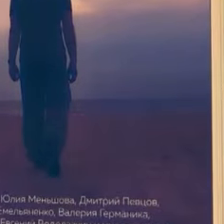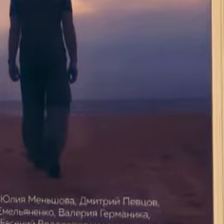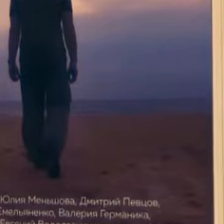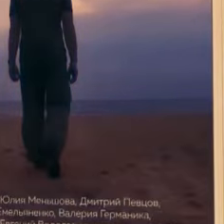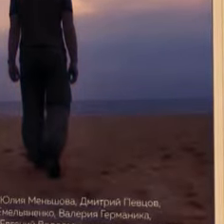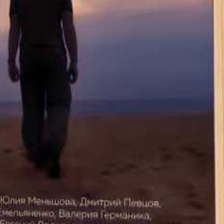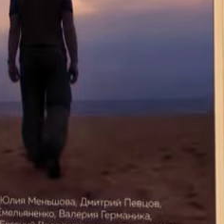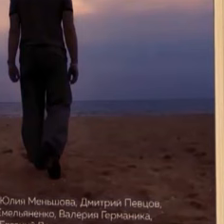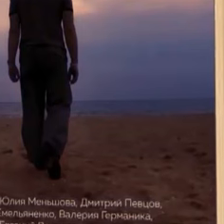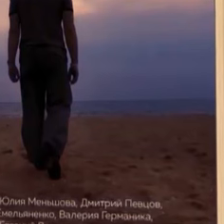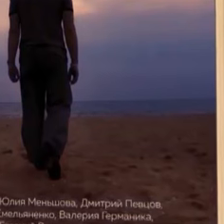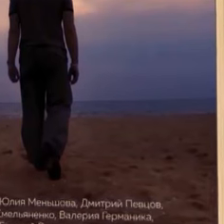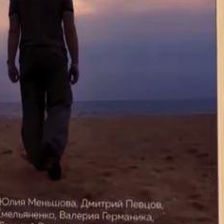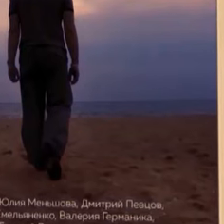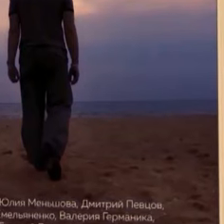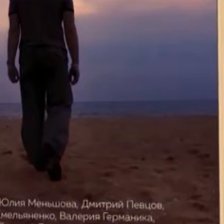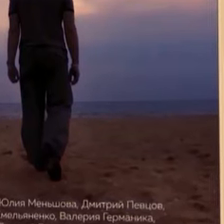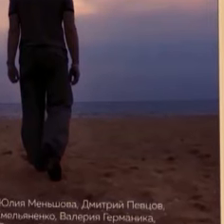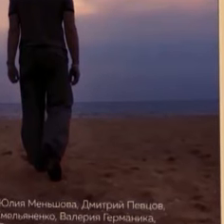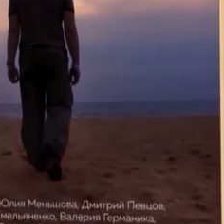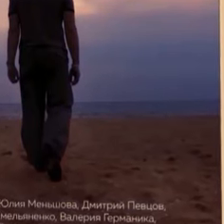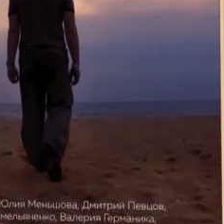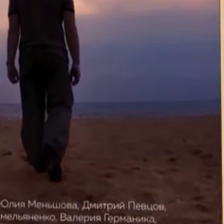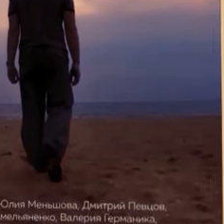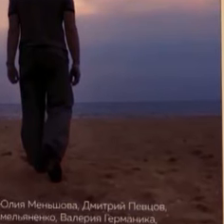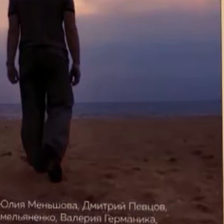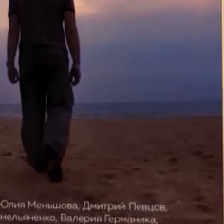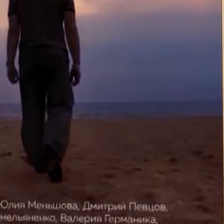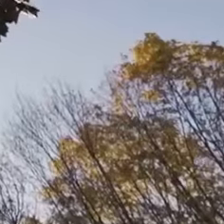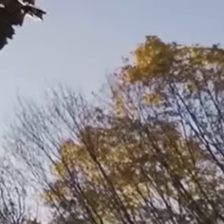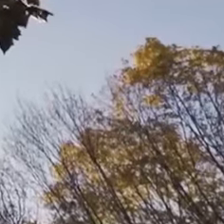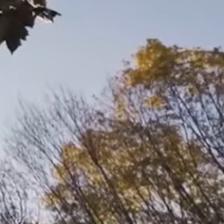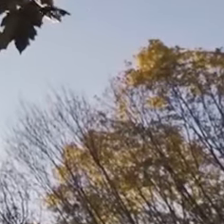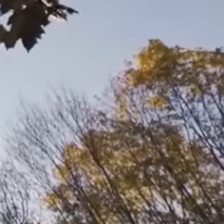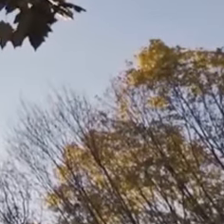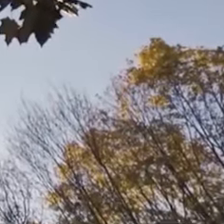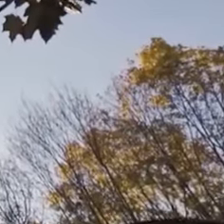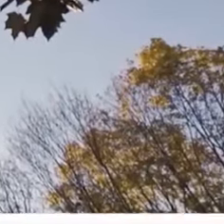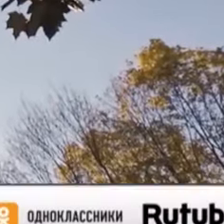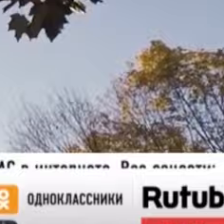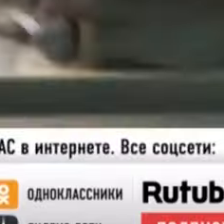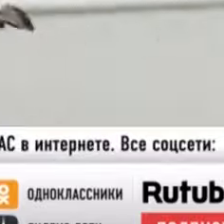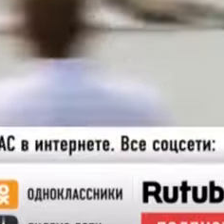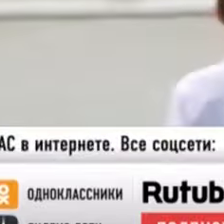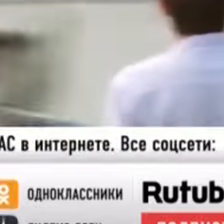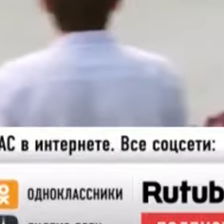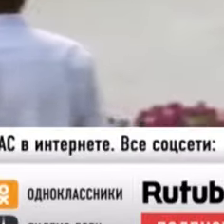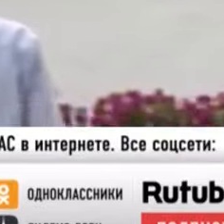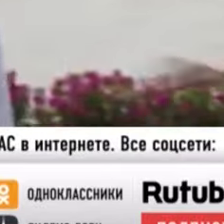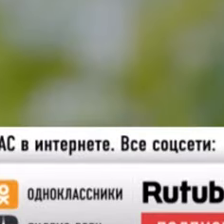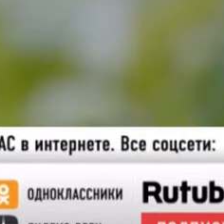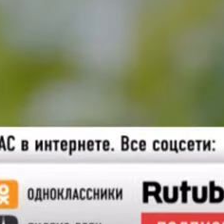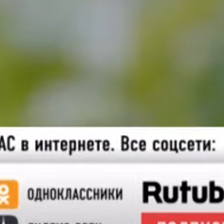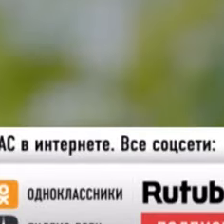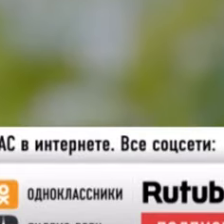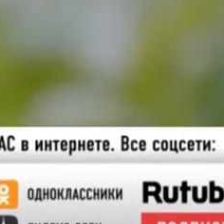Подробную информацию о книге «Парсуна» ищите на нашем сайте spastv.ru. Его знает близко почти каждый человек